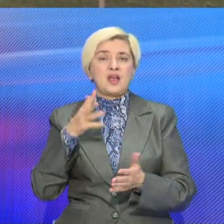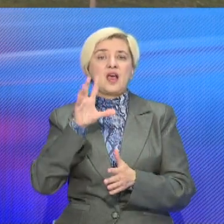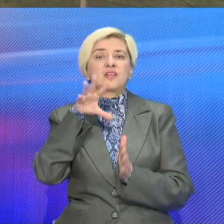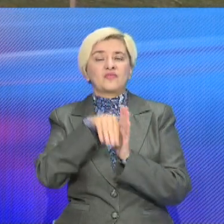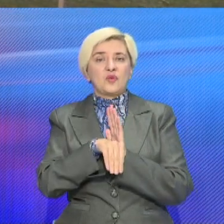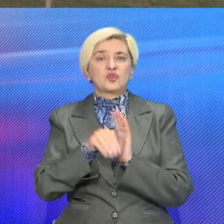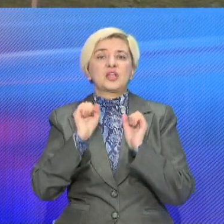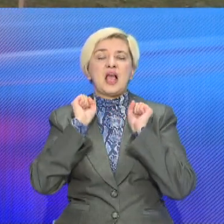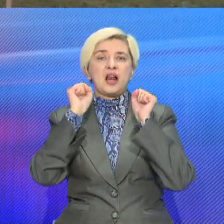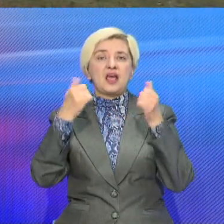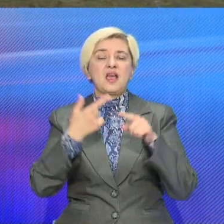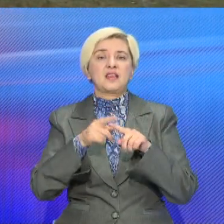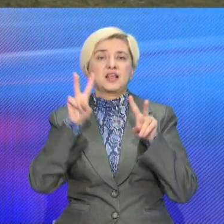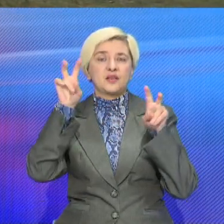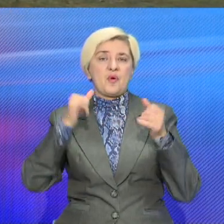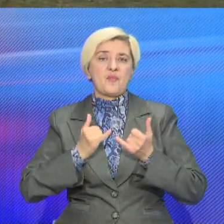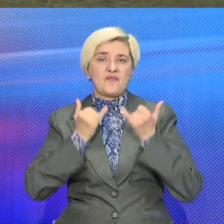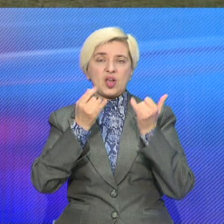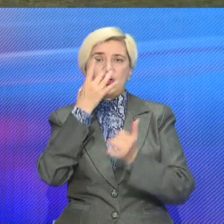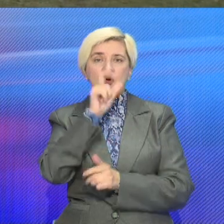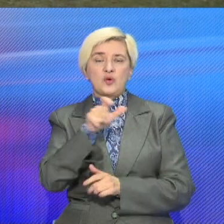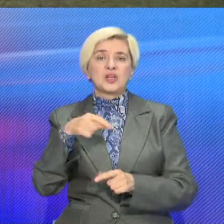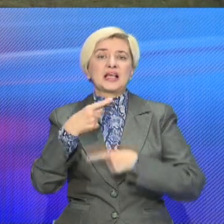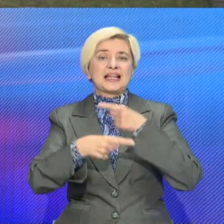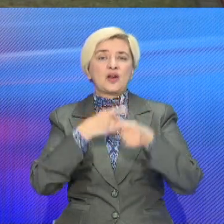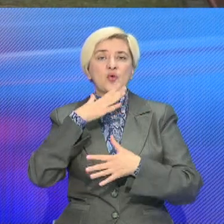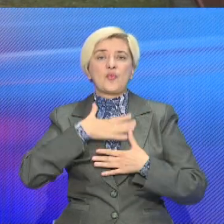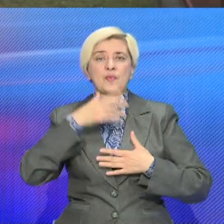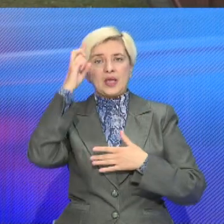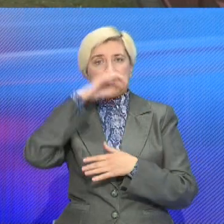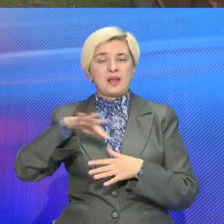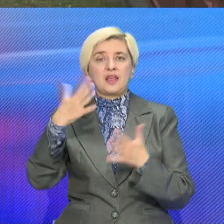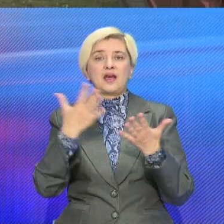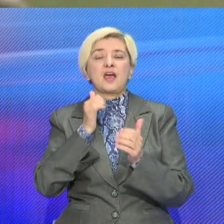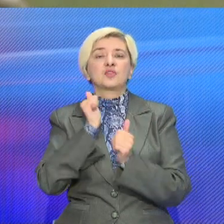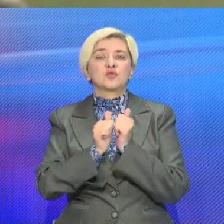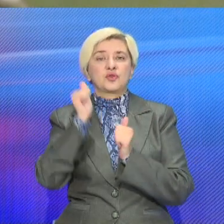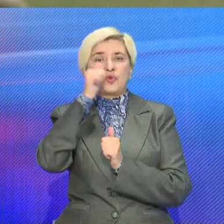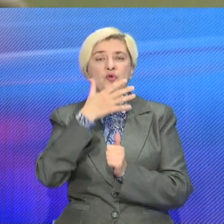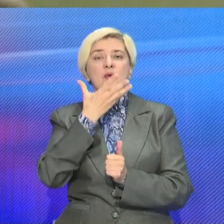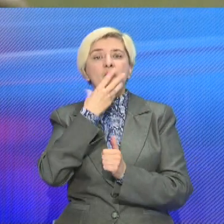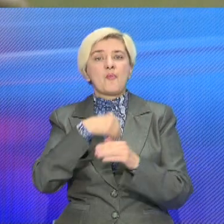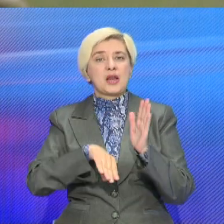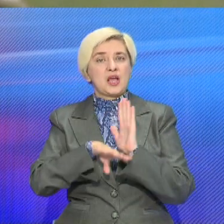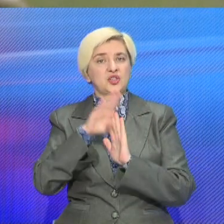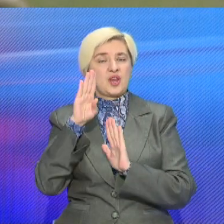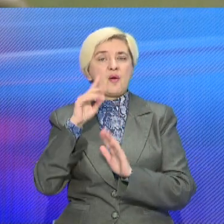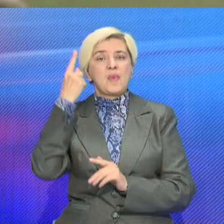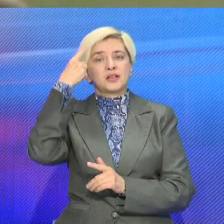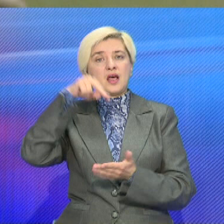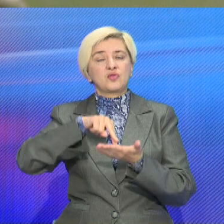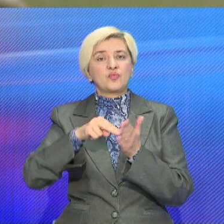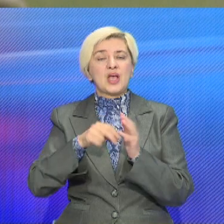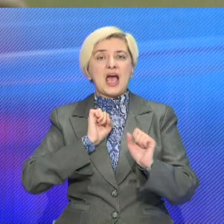– гэта сімвал павагі гродзенцаў да традыцыі любімай краіны, якая з кожным годам прыгажэе. По задумцы адміністрацыі